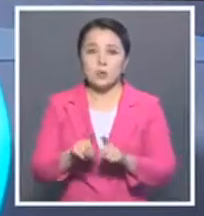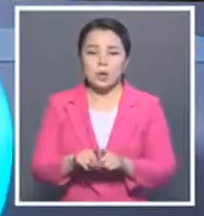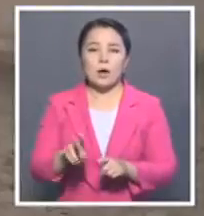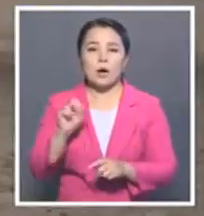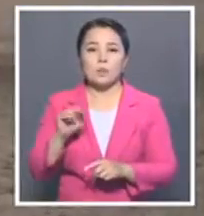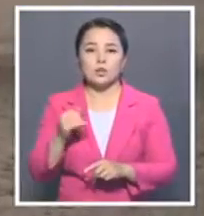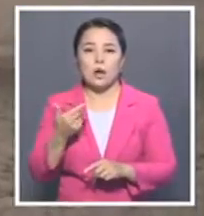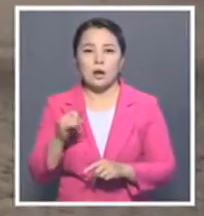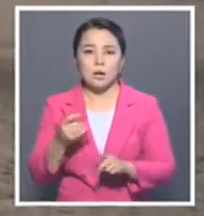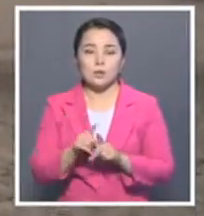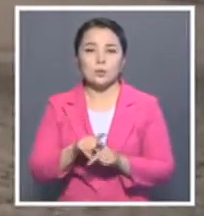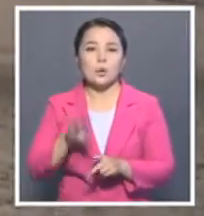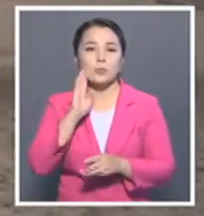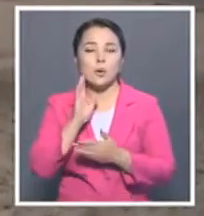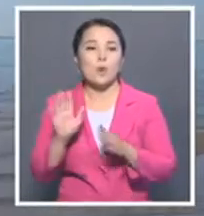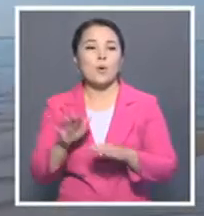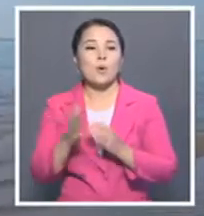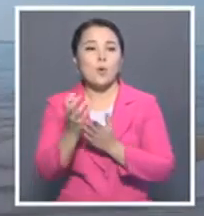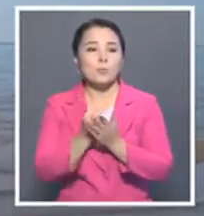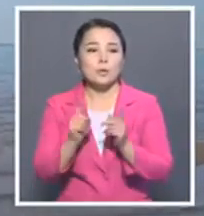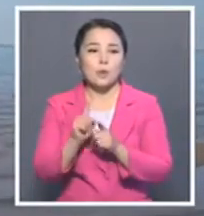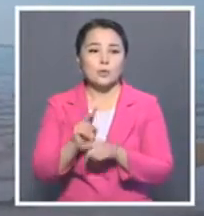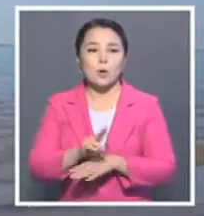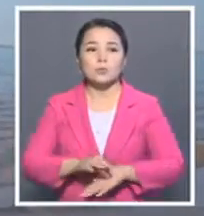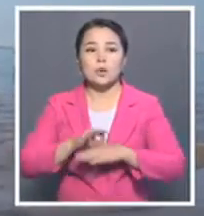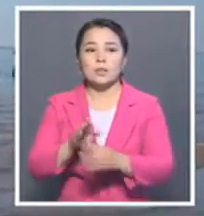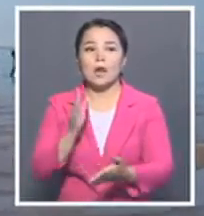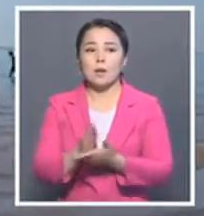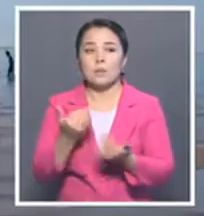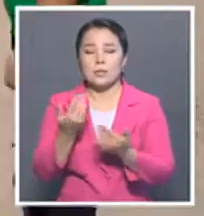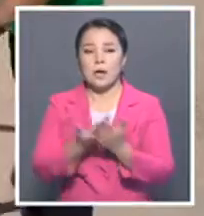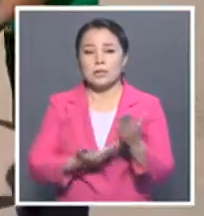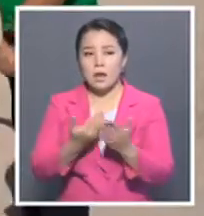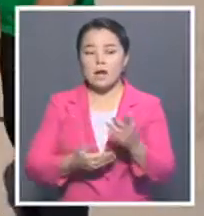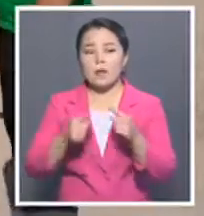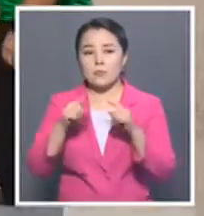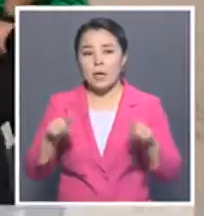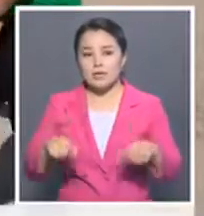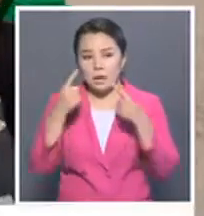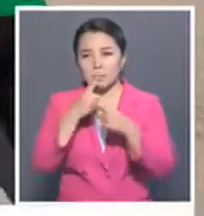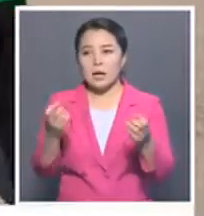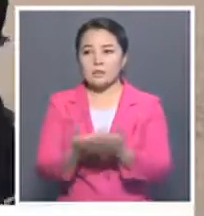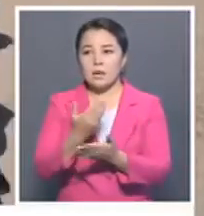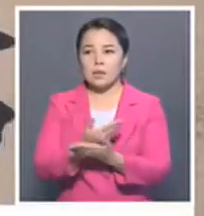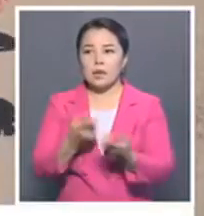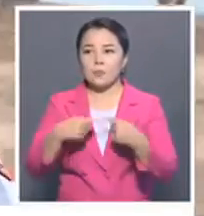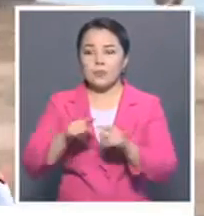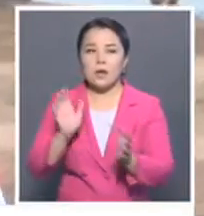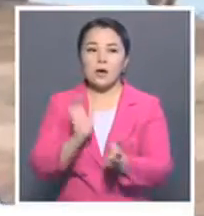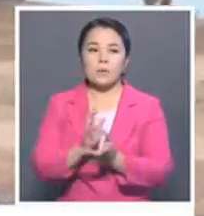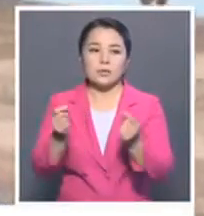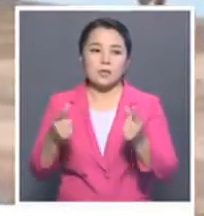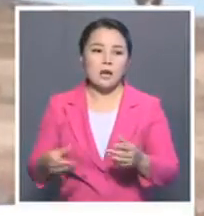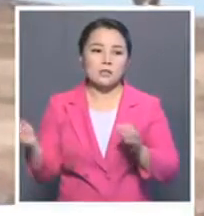қоймасының жағасында демалып жатқандар арасында түсініктеме жүргізді. Ақпараттық парақшалар және қоқыс жинайтын полиэтилен пакеттер